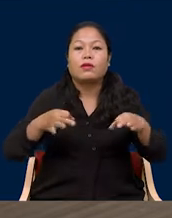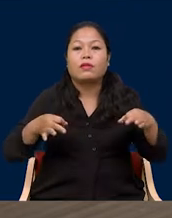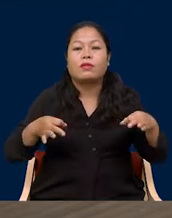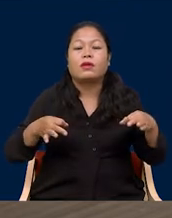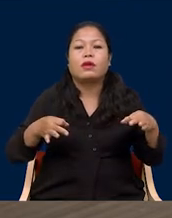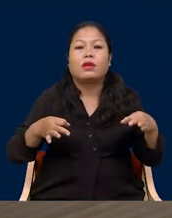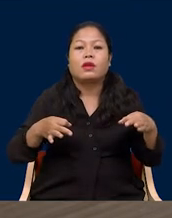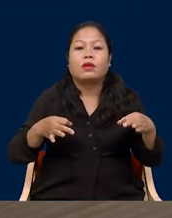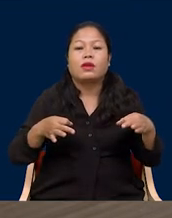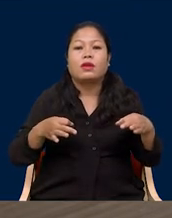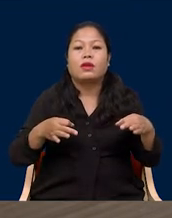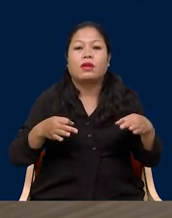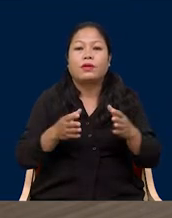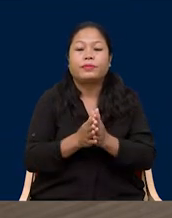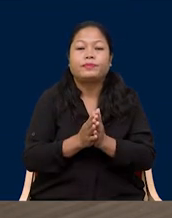10 विभिन्न